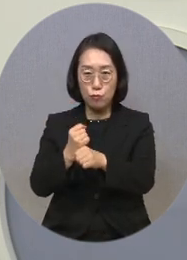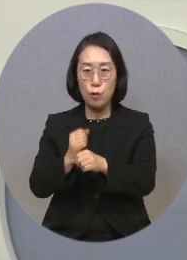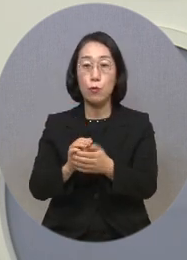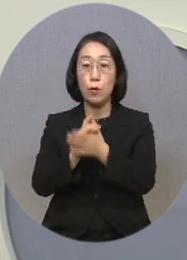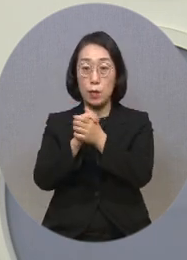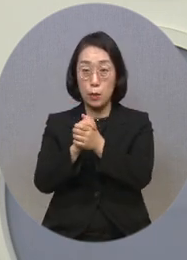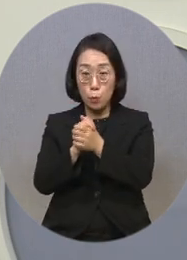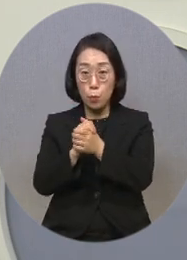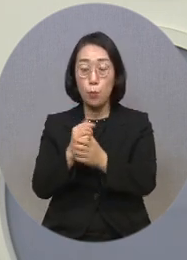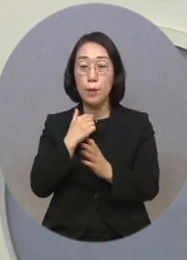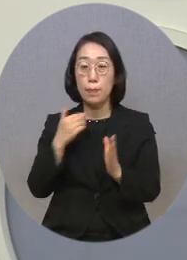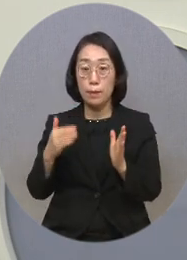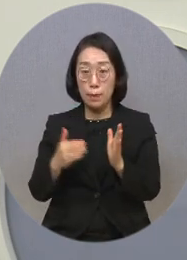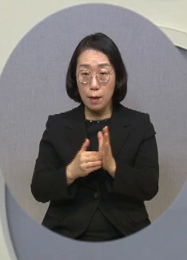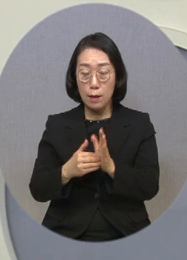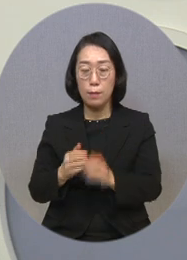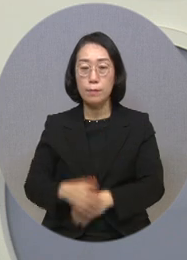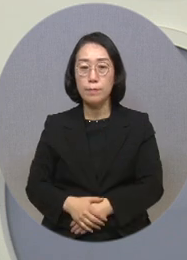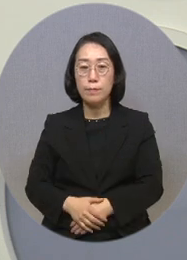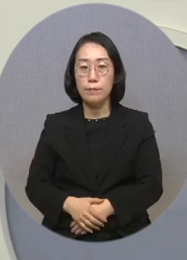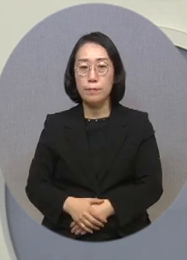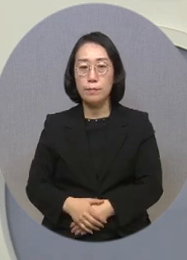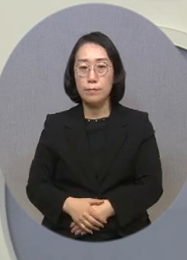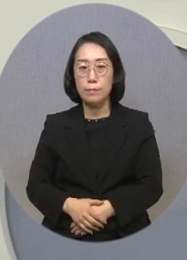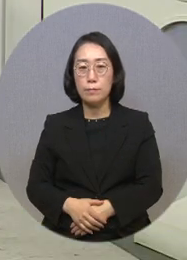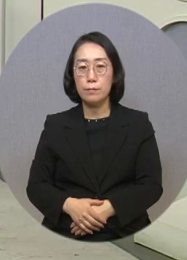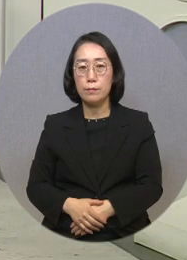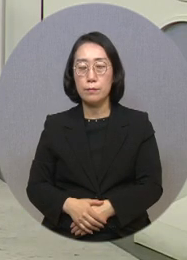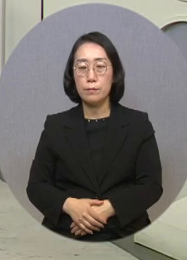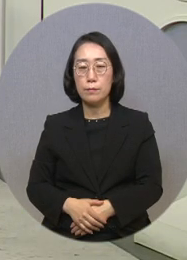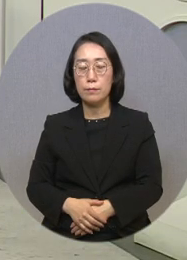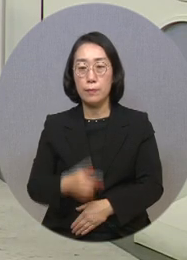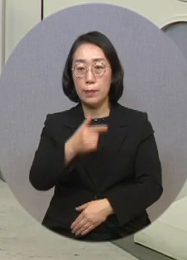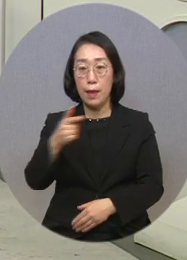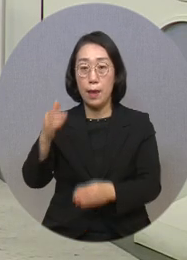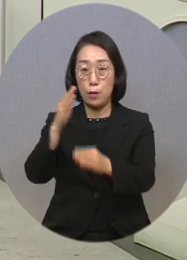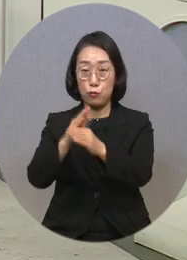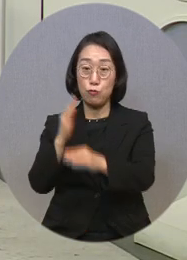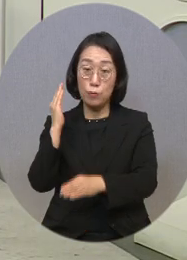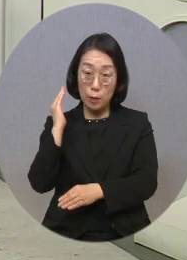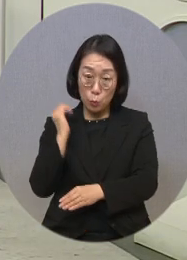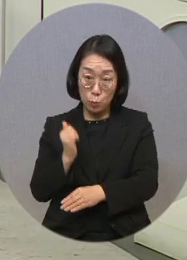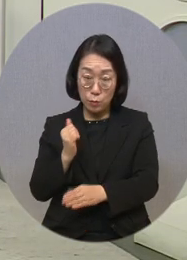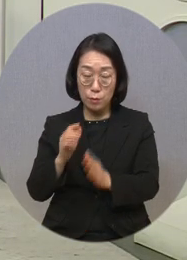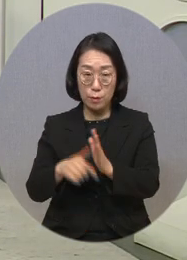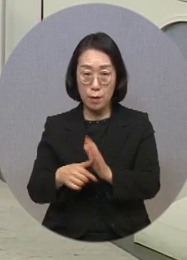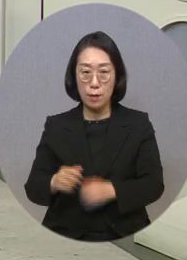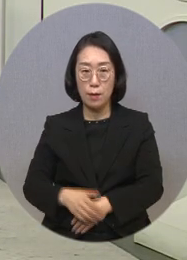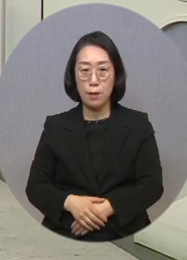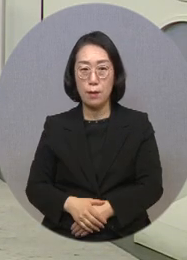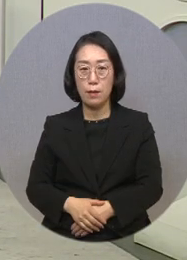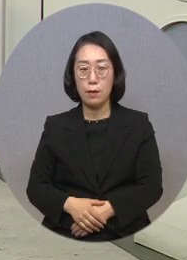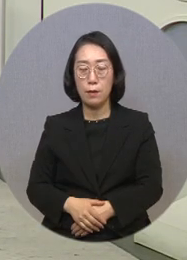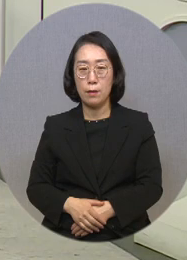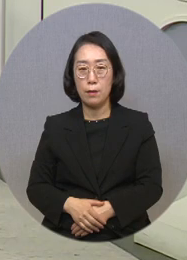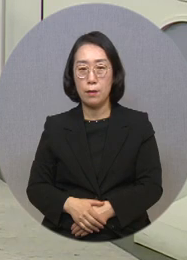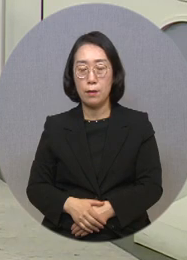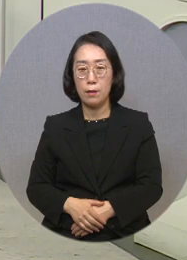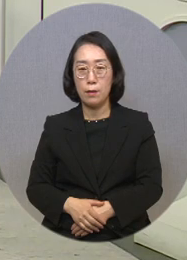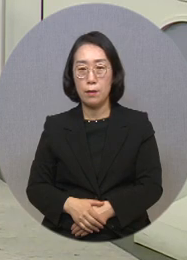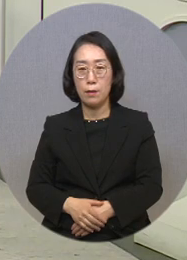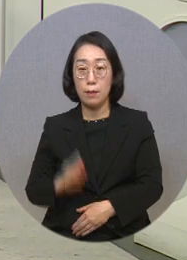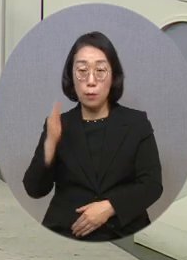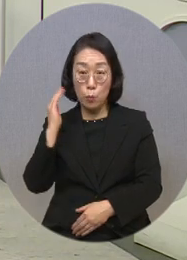했는데 그동안엔 뭐 그 김대중 대통령 때도 제가 탁골공원에서 성군